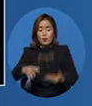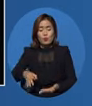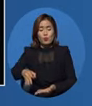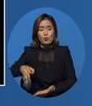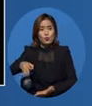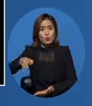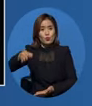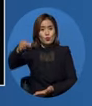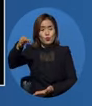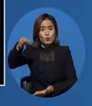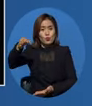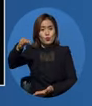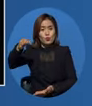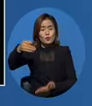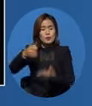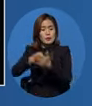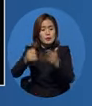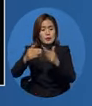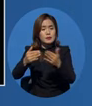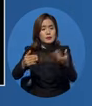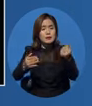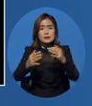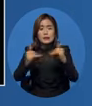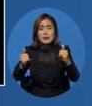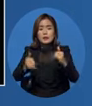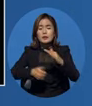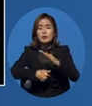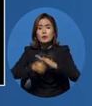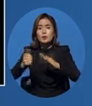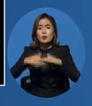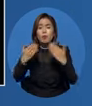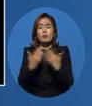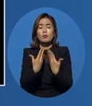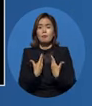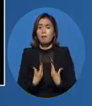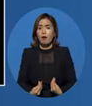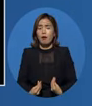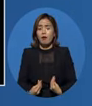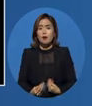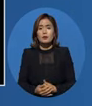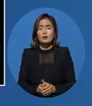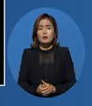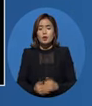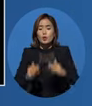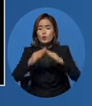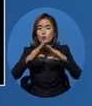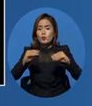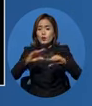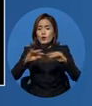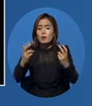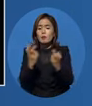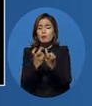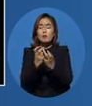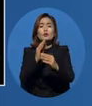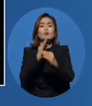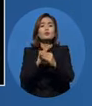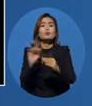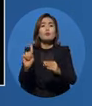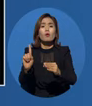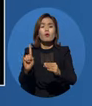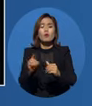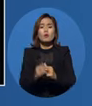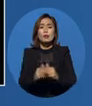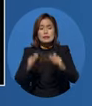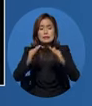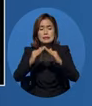하니까 집을 갖고 있는 사람들의 희망 사다리가 완전 이끌어진 겁니다 우리 부동산 대책의 중심은 역시